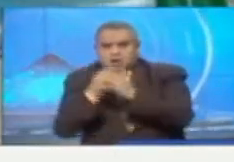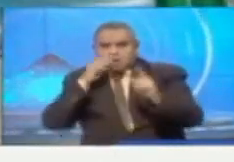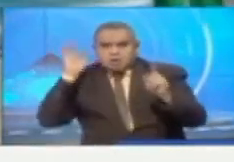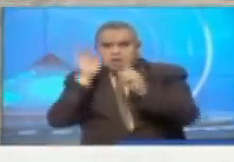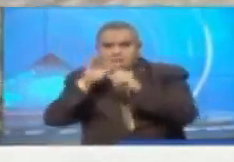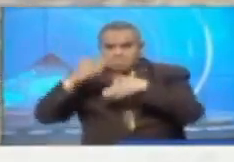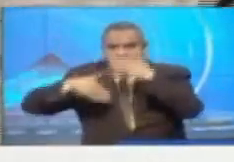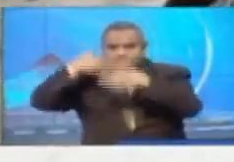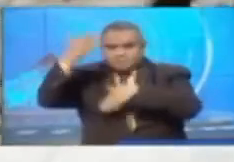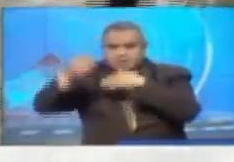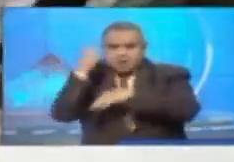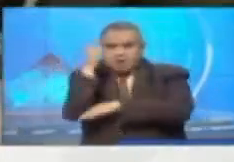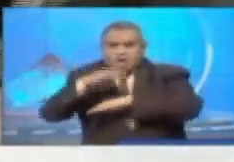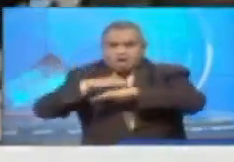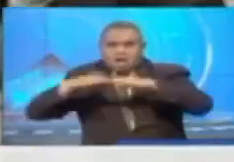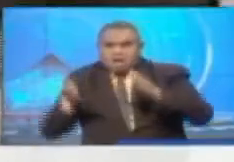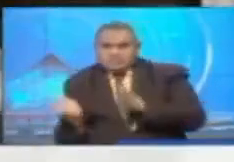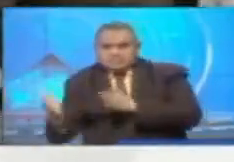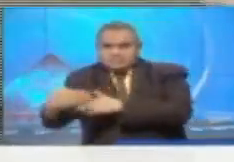ساحلي.